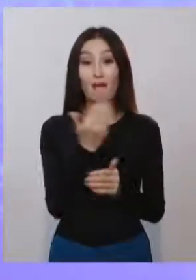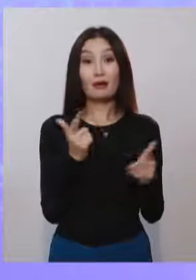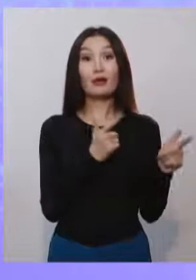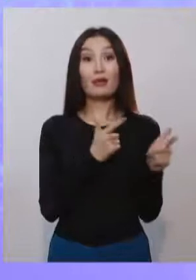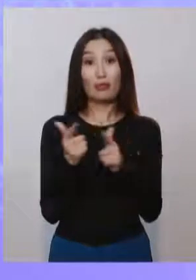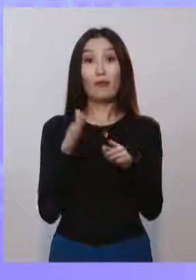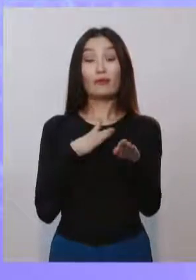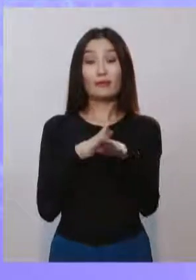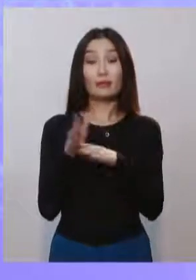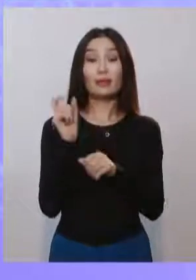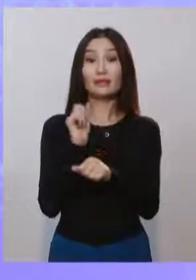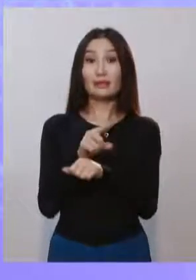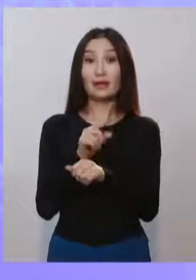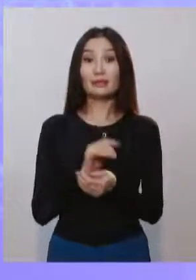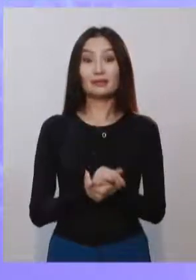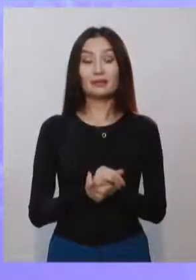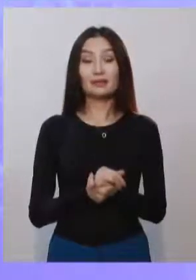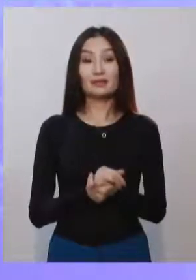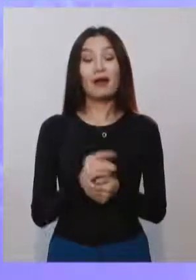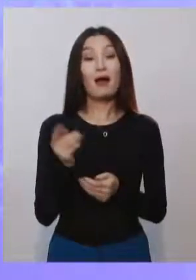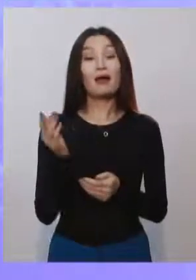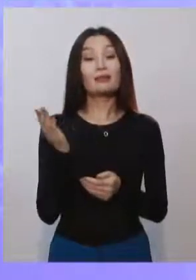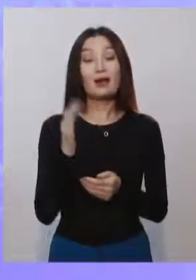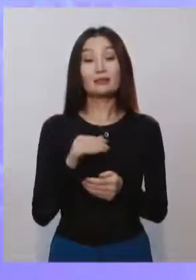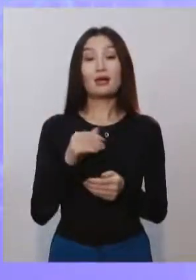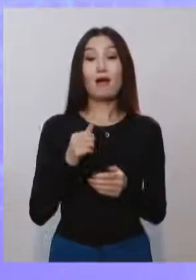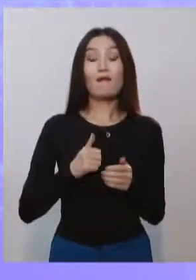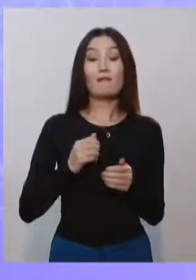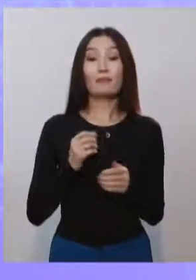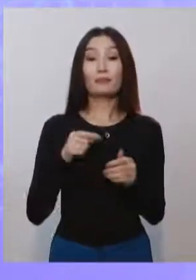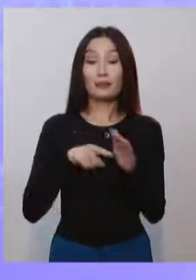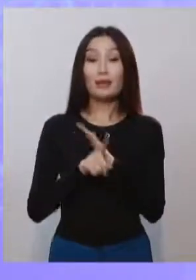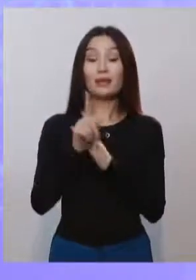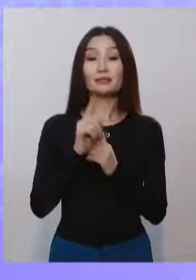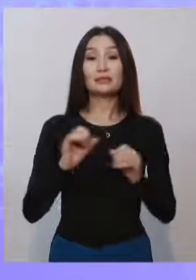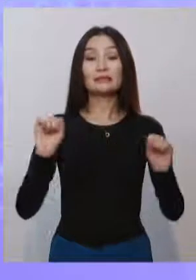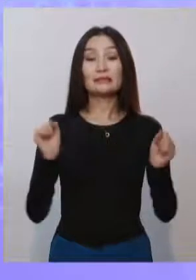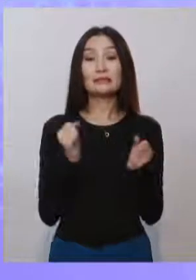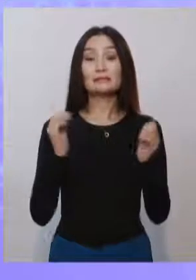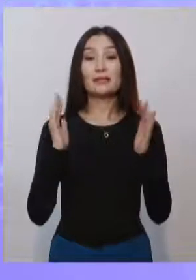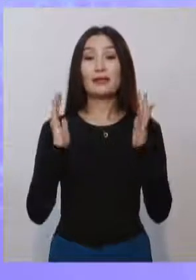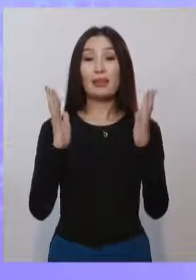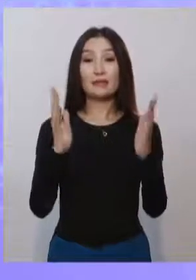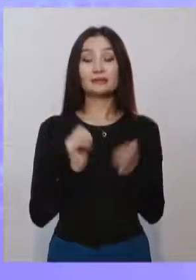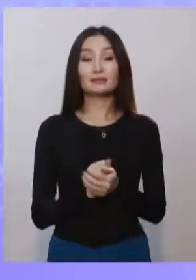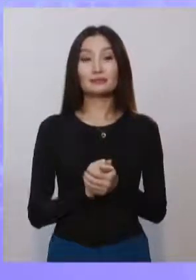выполнить задание тогда вперед зимний лес